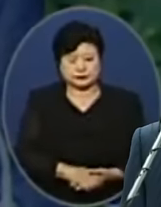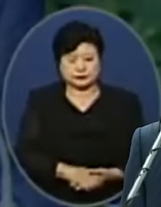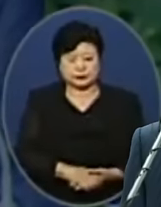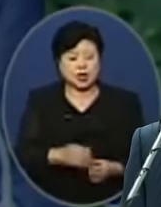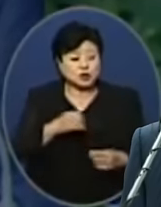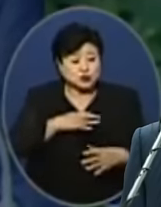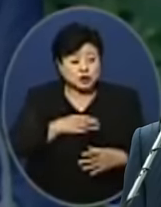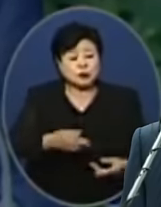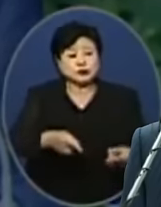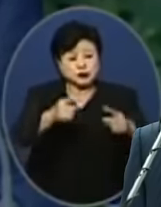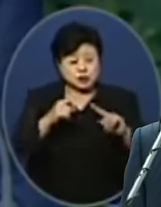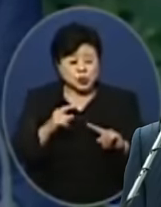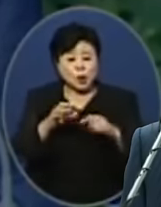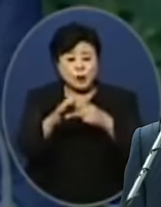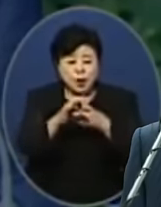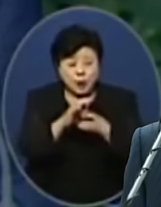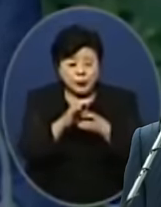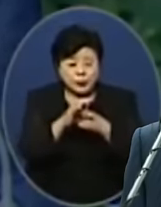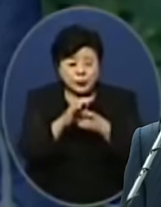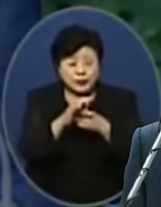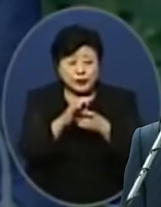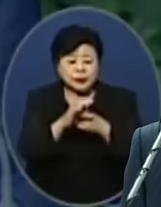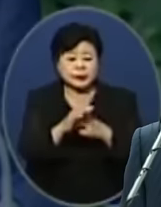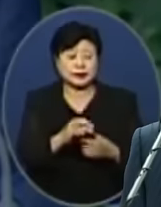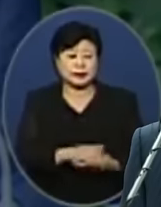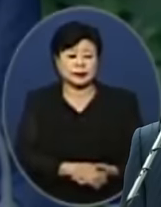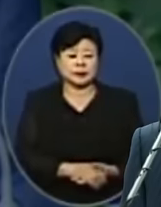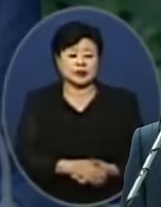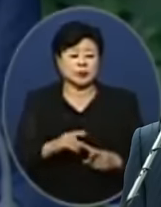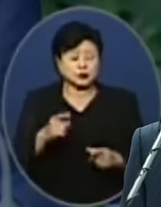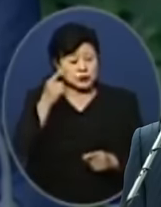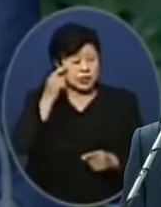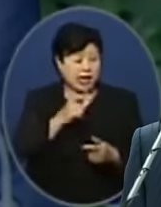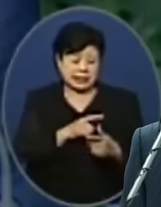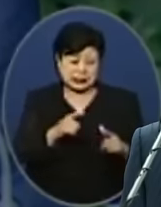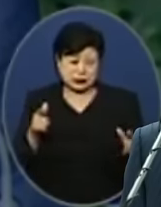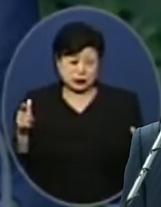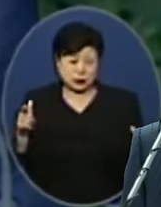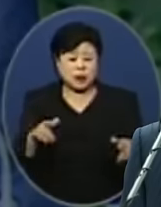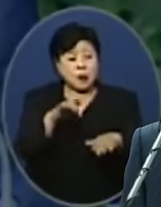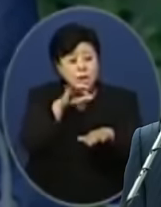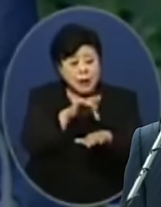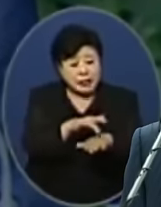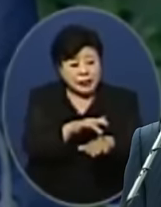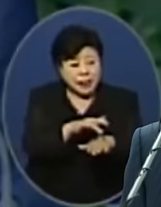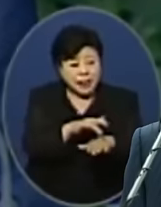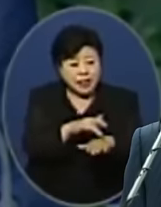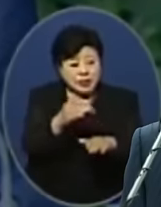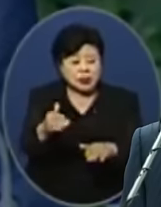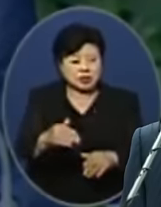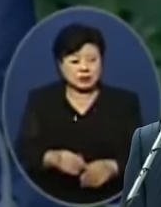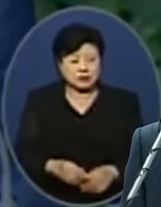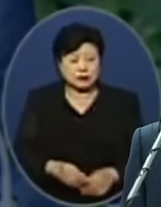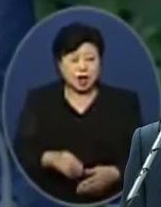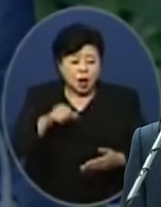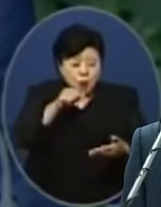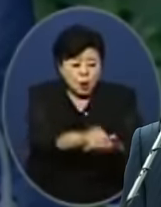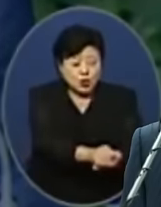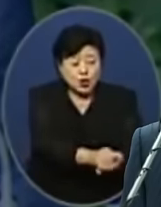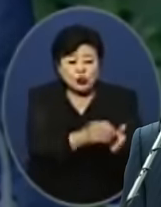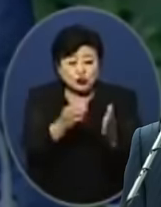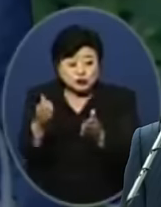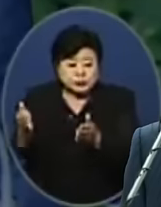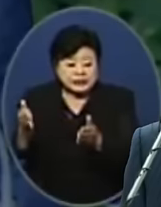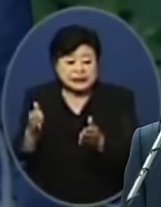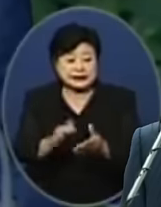여러분, 두려움이 들어오면 그것을 보통으로 생각하지 마십시오. 마귀가 여러분을 공격할 준비를 한다는